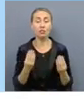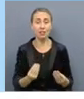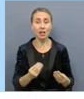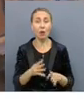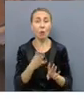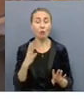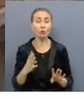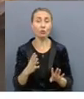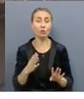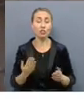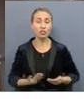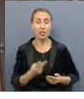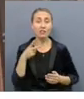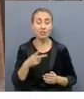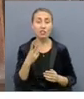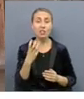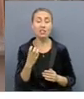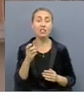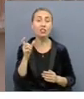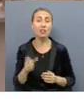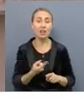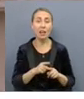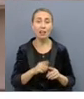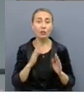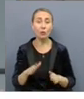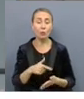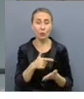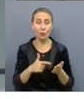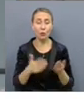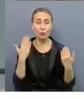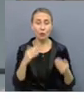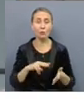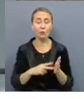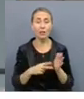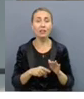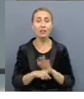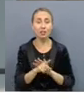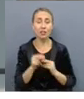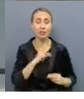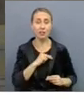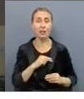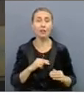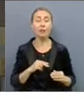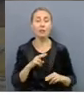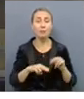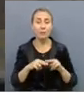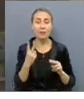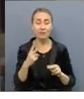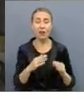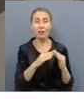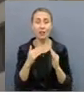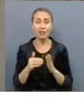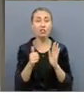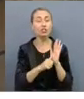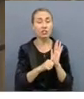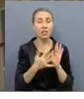жилье стоят 2300 человек, и это только по городу Щучинск. Планируется начать работы по возведению двух домов на 60 и